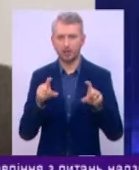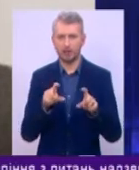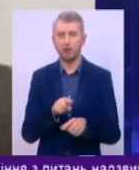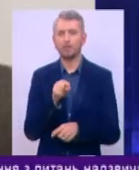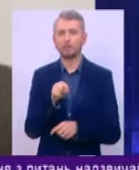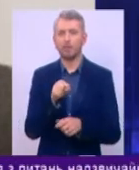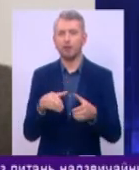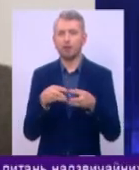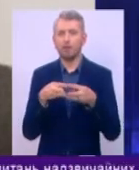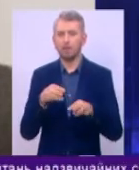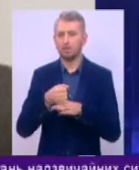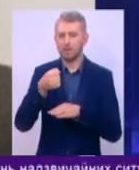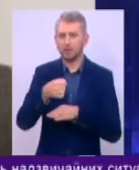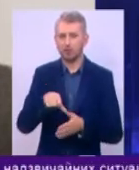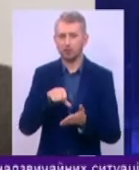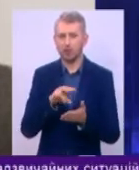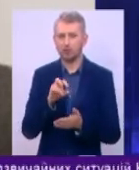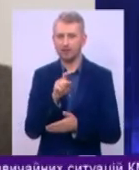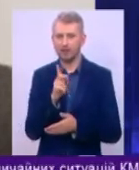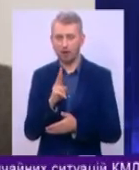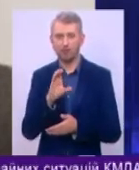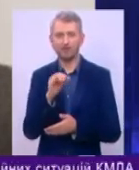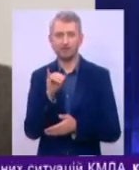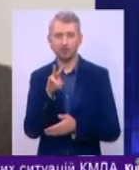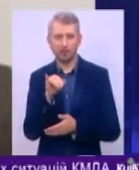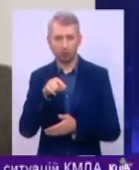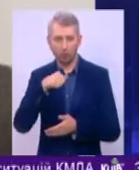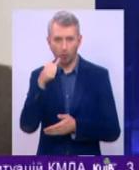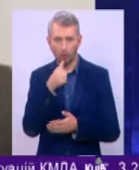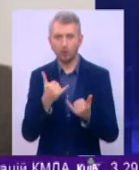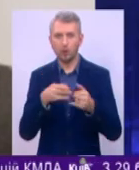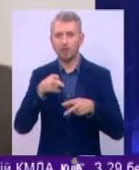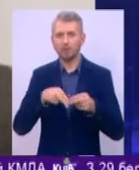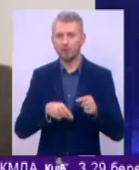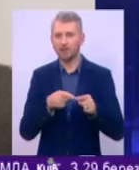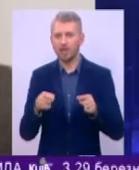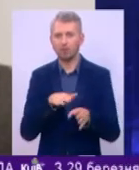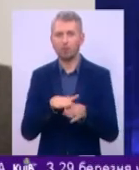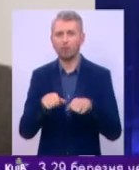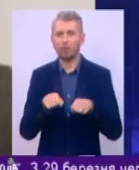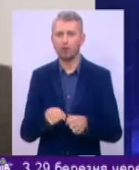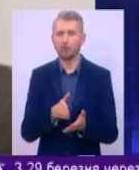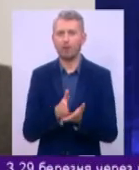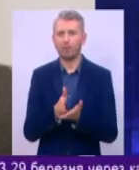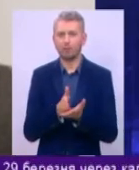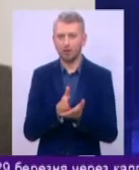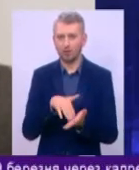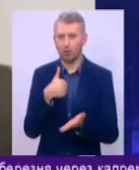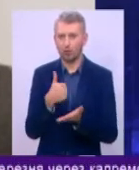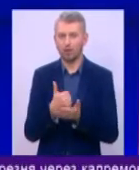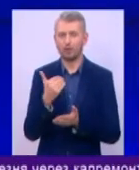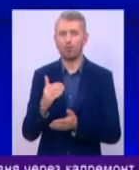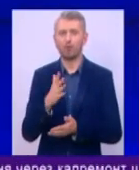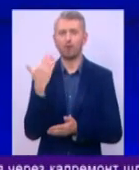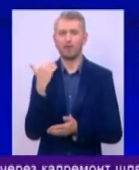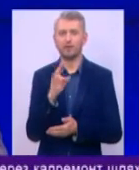Олександра Мангула Кабмін призначив членом НАЗК у січні цього року. Саме сьогодні сплив термін повноважень на посаді голови його попередниці